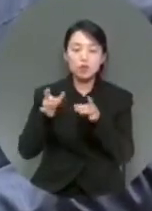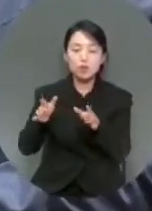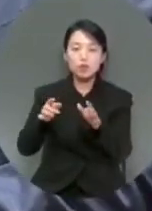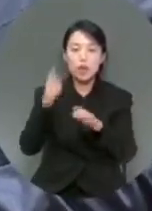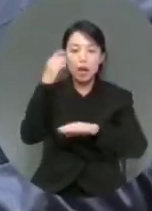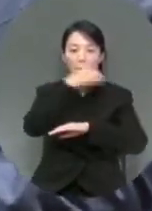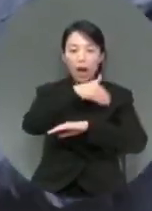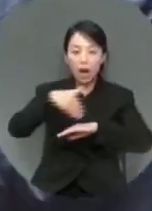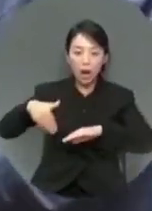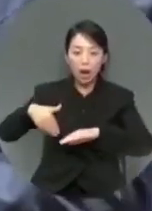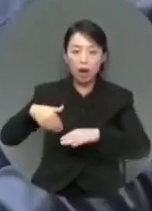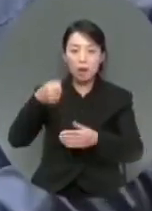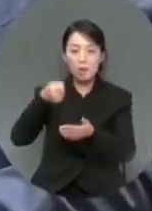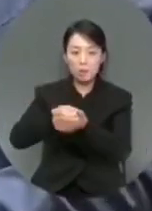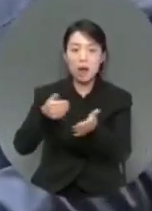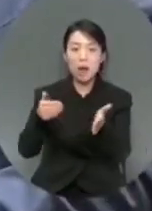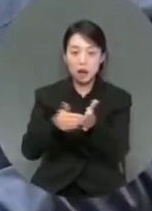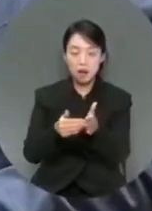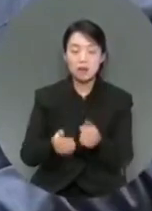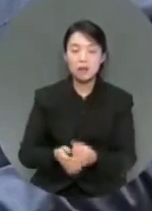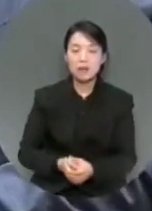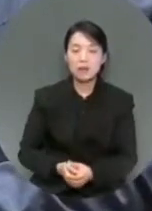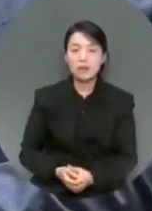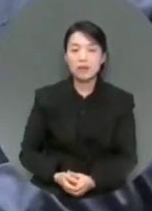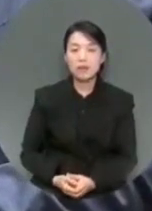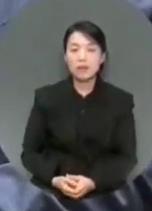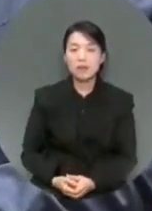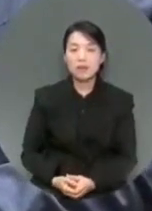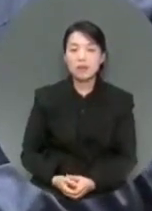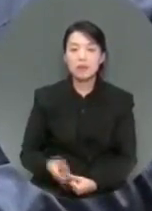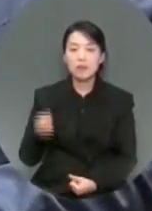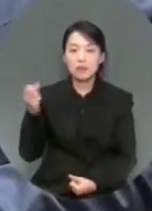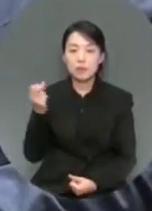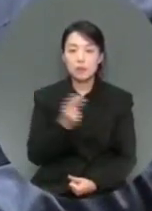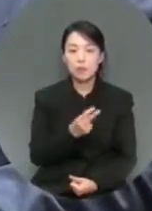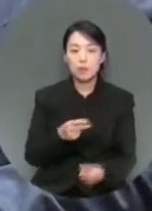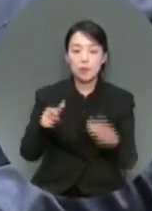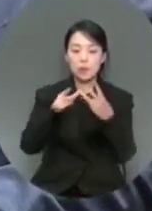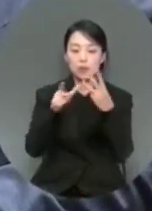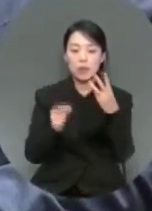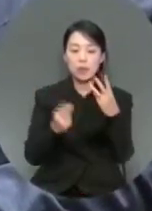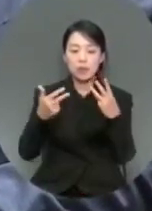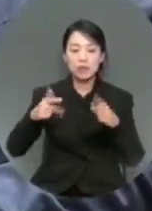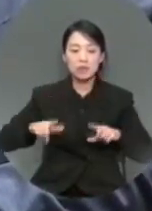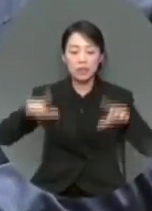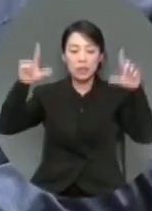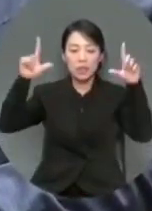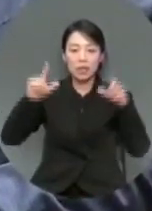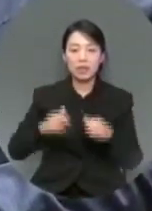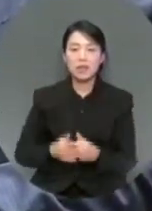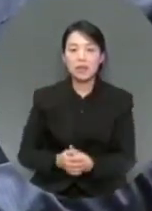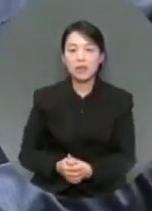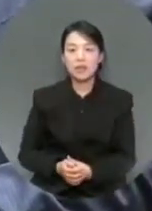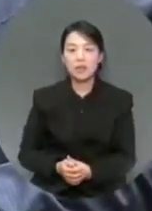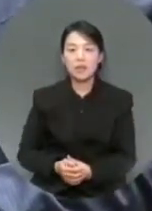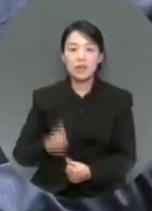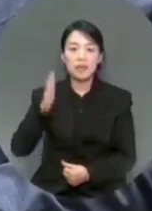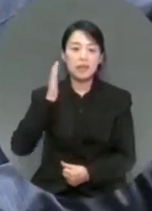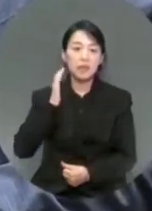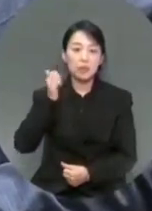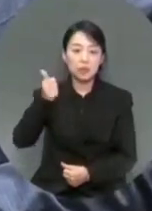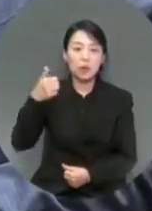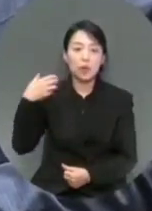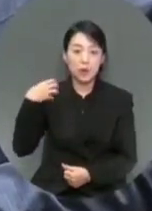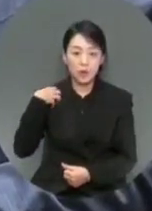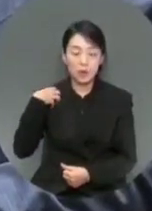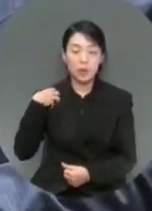갖다가 의결을 했습니다. 대통령이 있는 자리에 의결했어요. 그리고 3월 7일에는 그 대통령 주재로